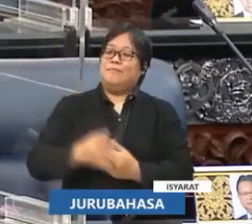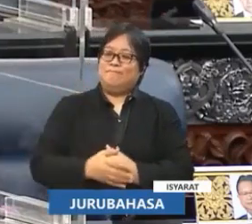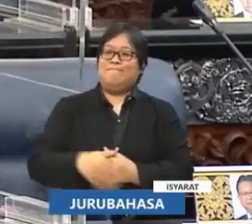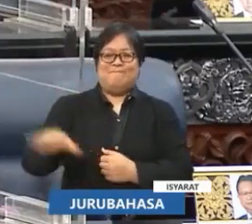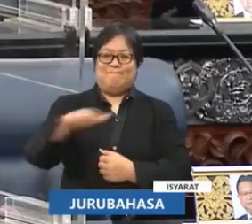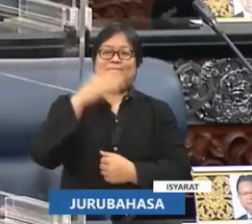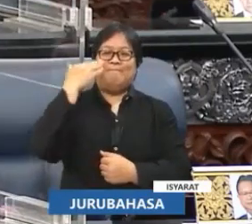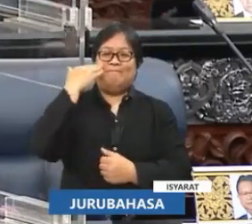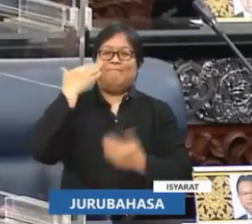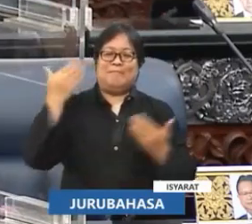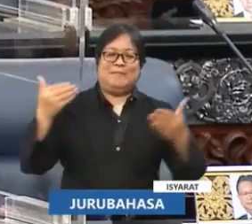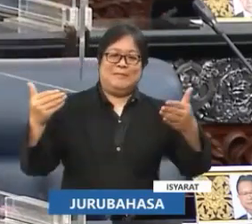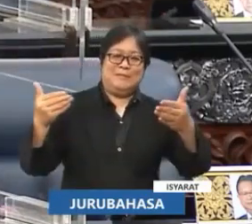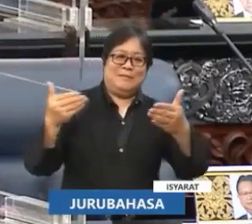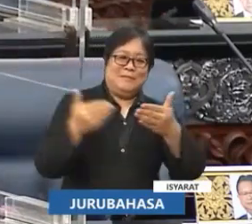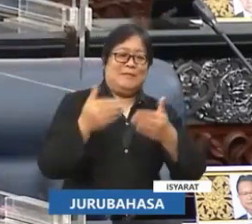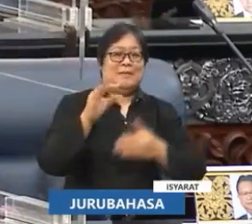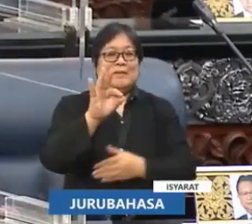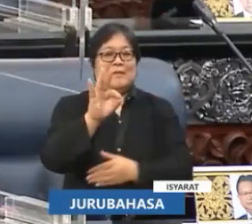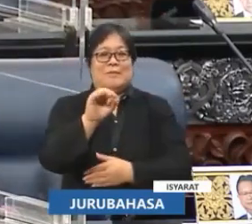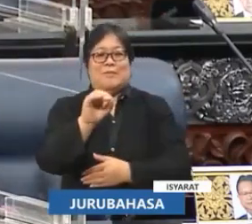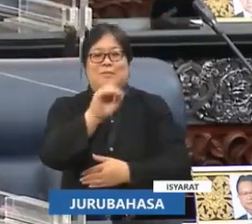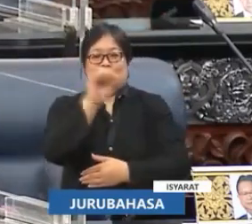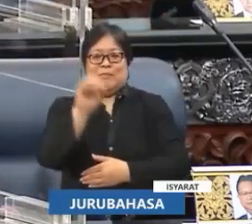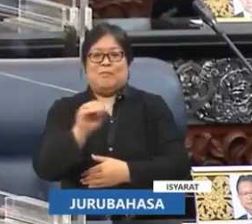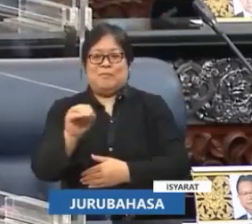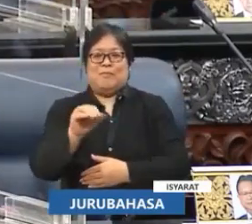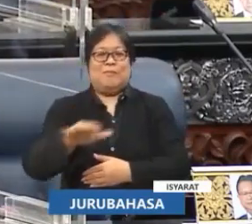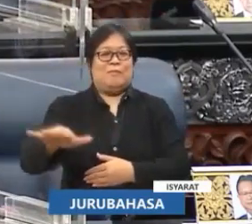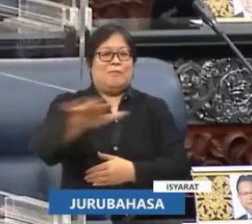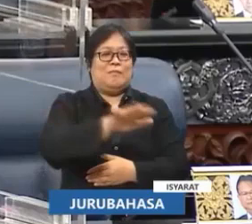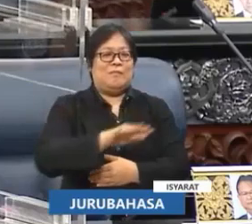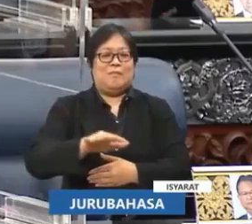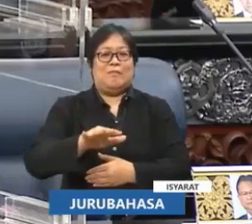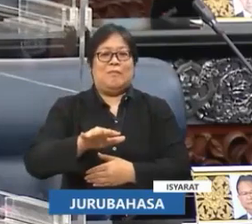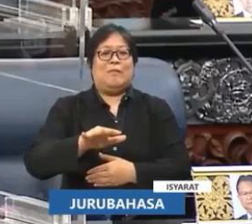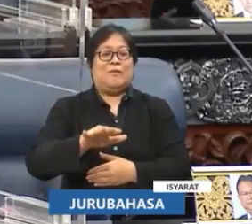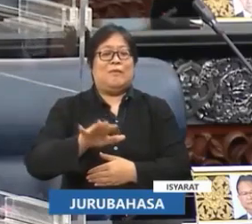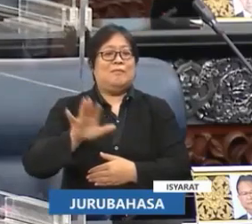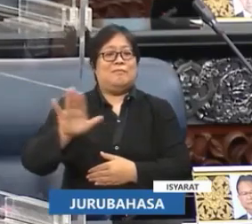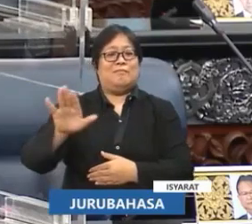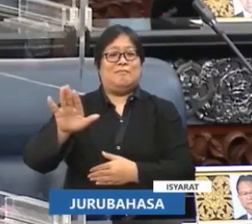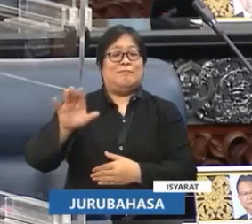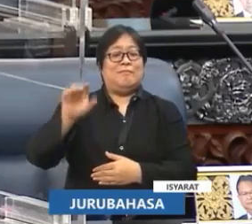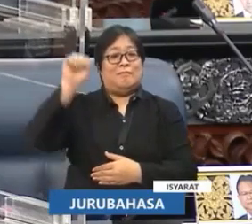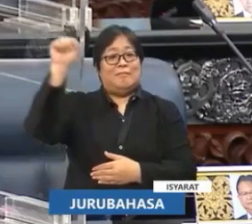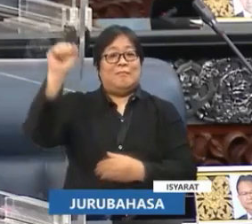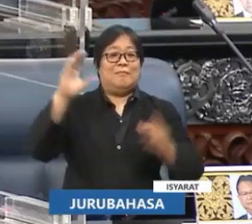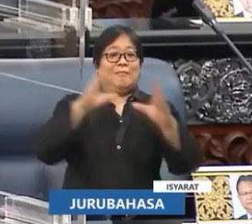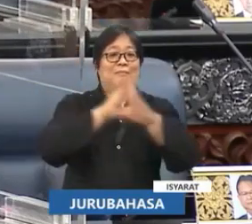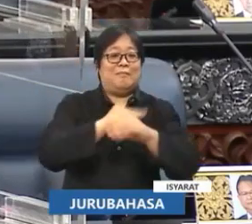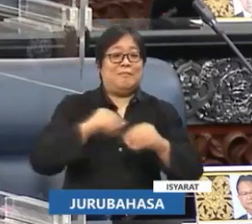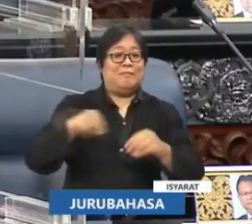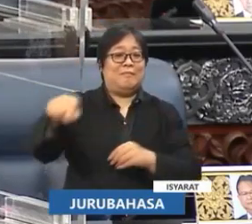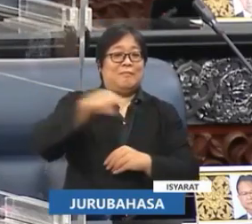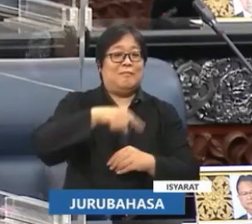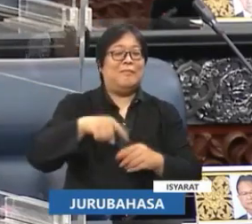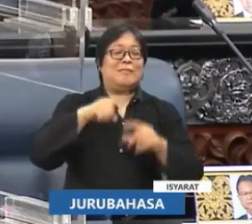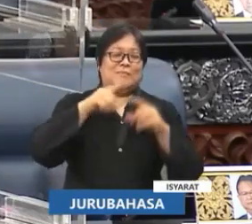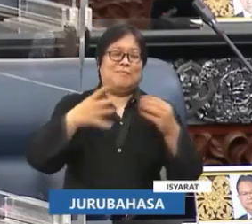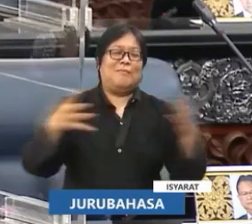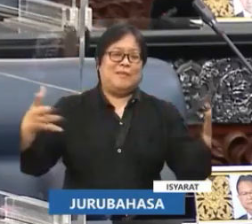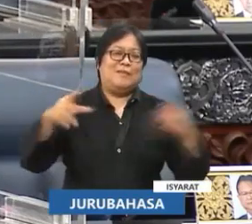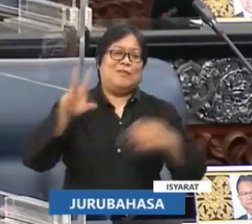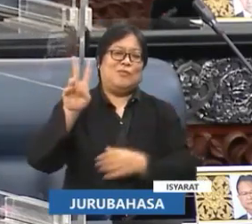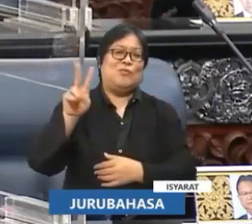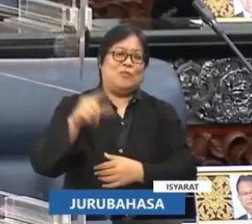berhormat tahu, hampir 90 lebih peratus kawasan di Sabah itu liputannya bekalannya daripada 2G. Dan